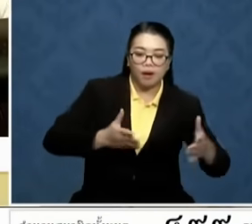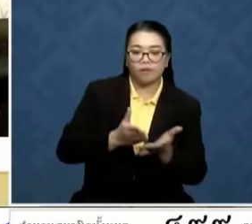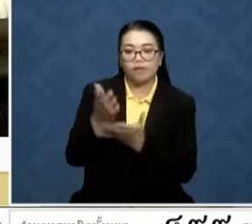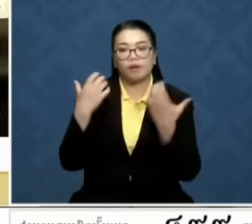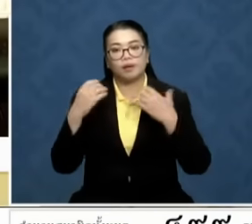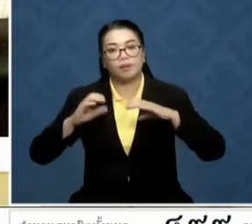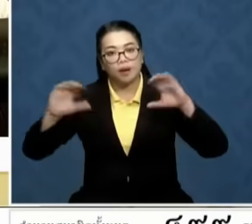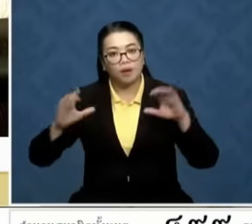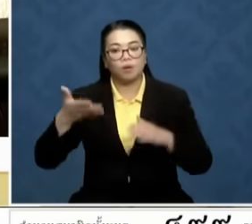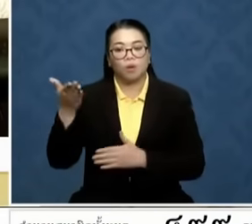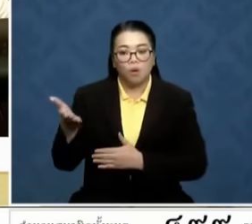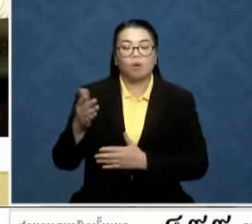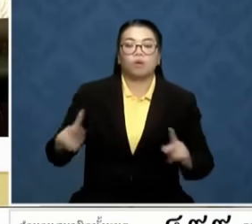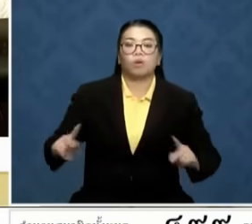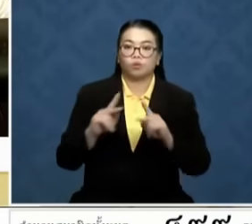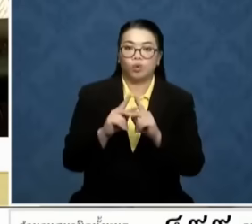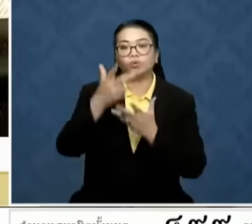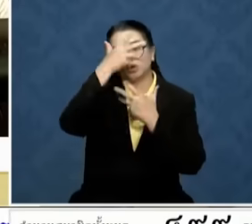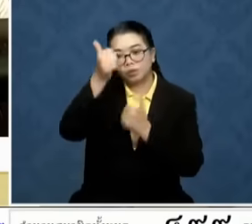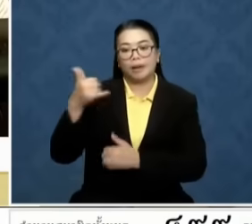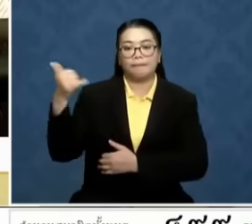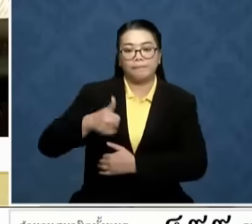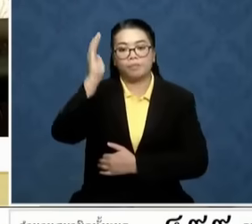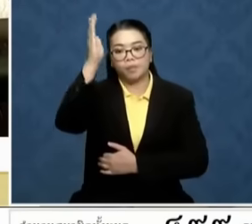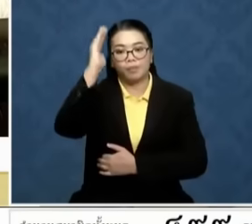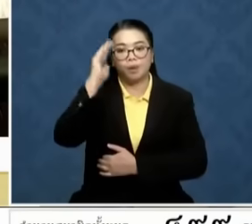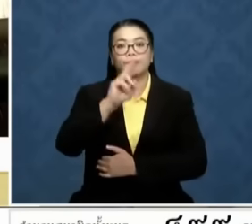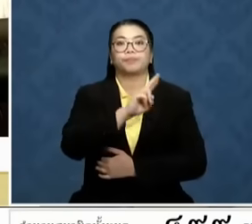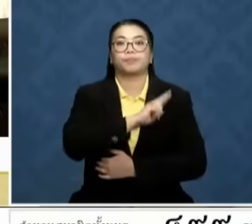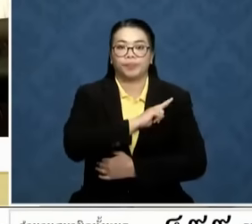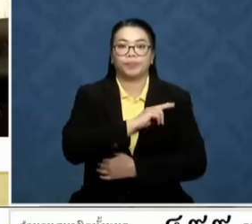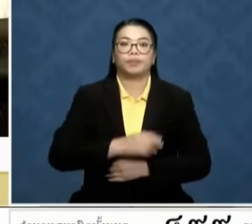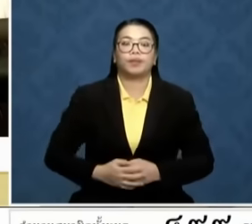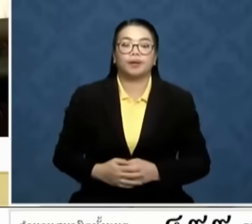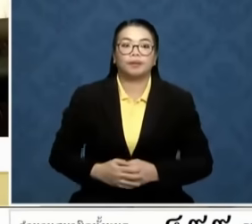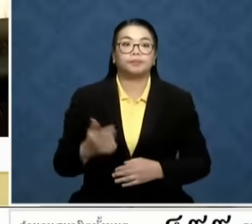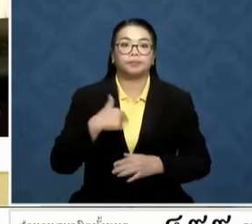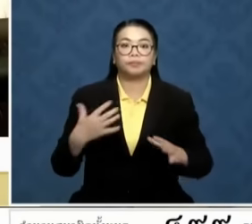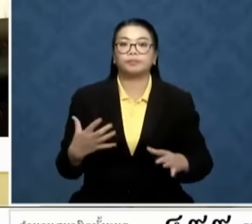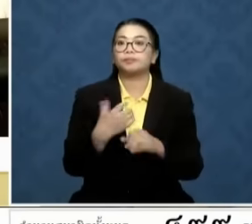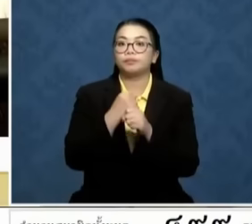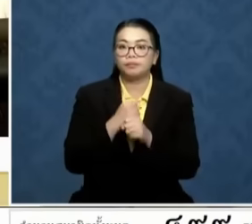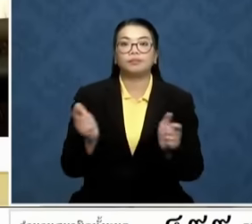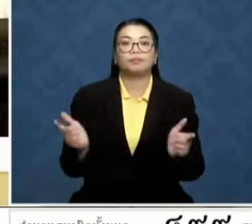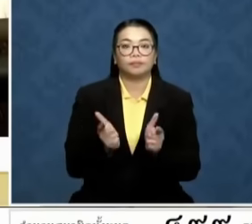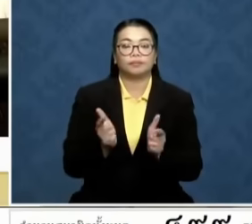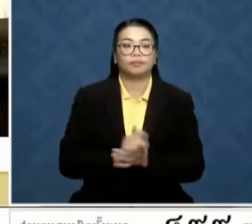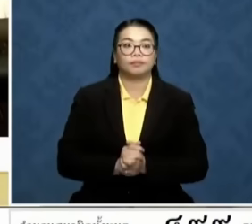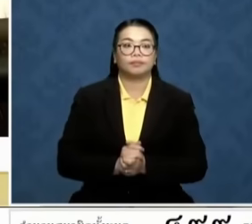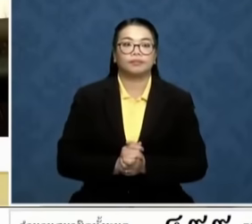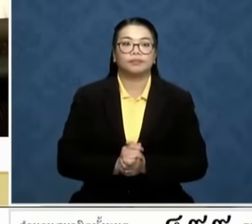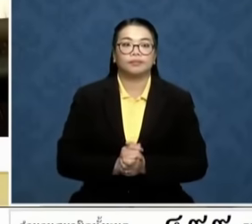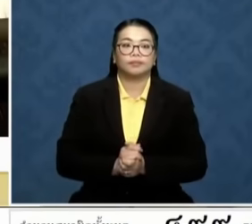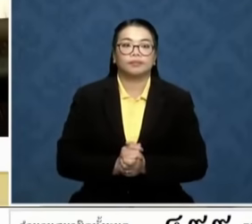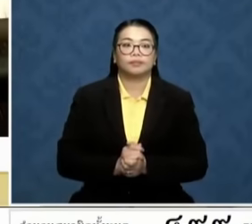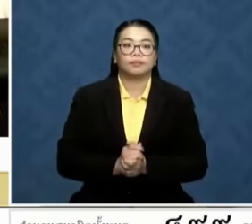แล้วก็ตัวรัฐมนตรีเองด้วยนะครับที่ให้ความสนใจในวันนี้นะครับผมขออนุญาตสรุปอีกครั้งนึงแบบสั้นๆเข้าใจง่ายๆนะครับ